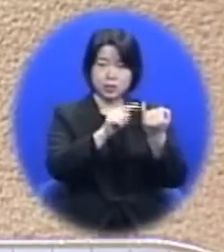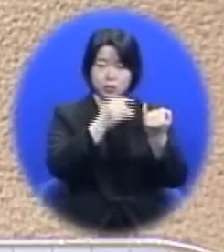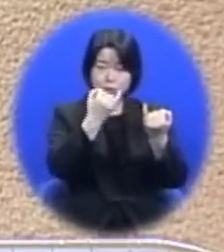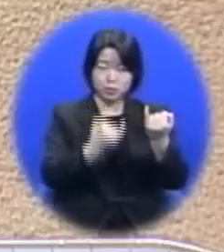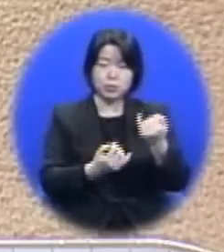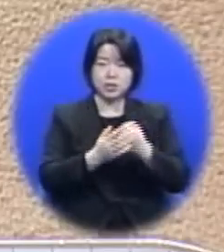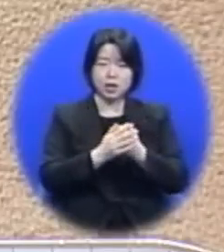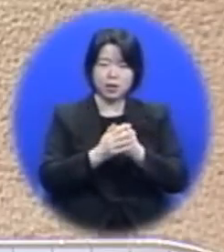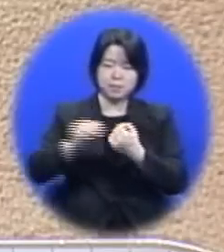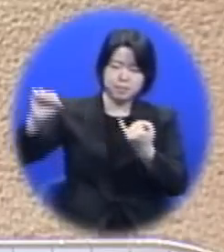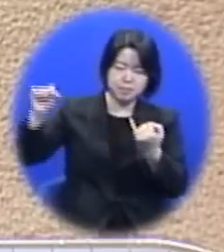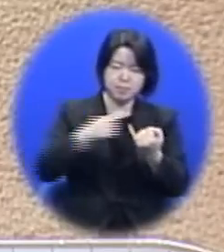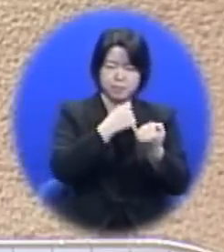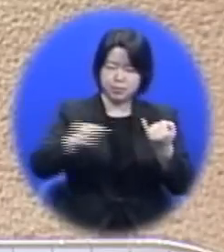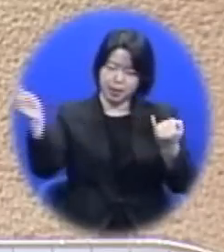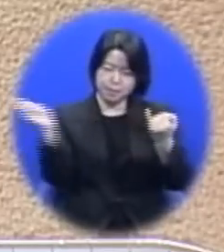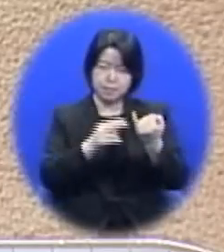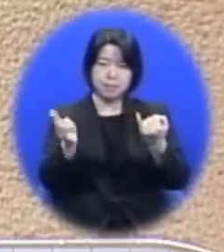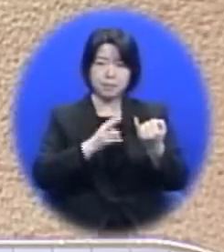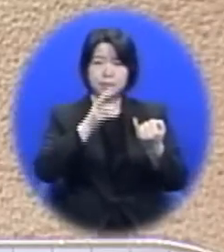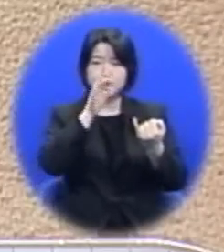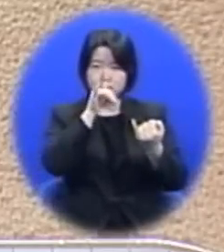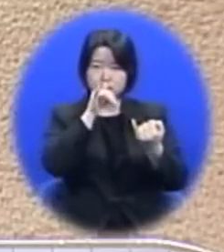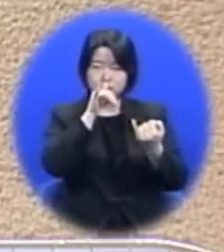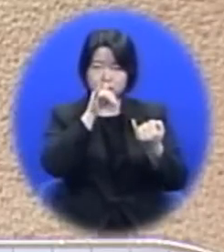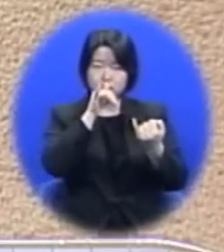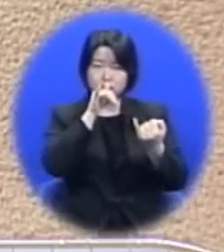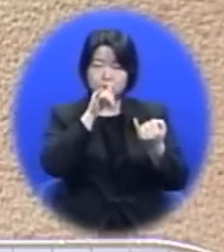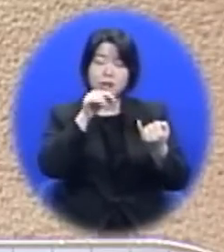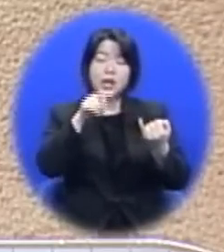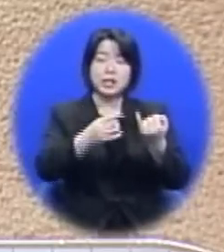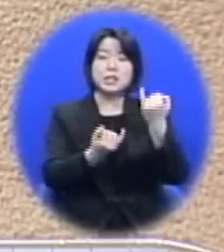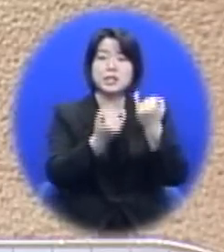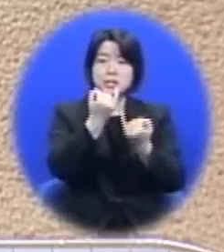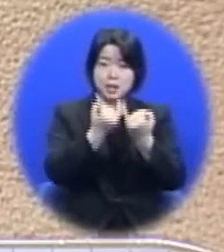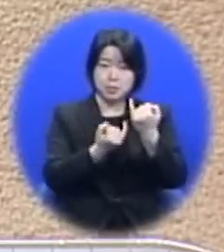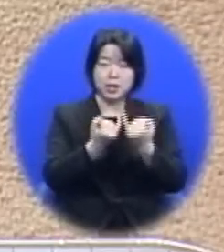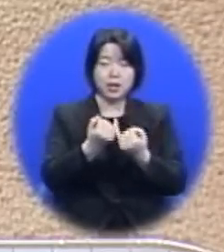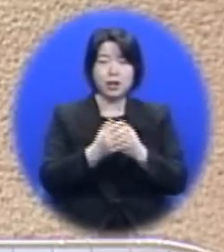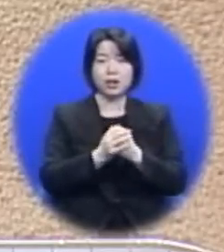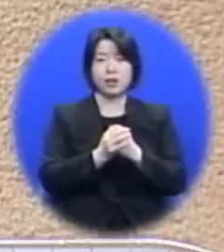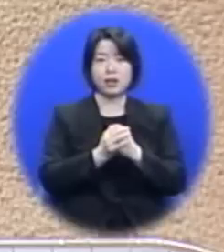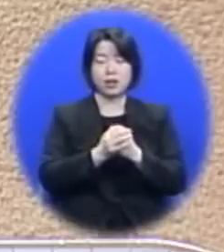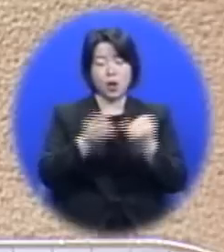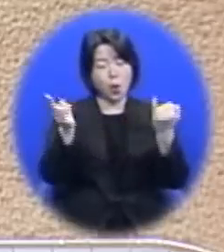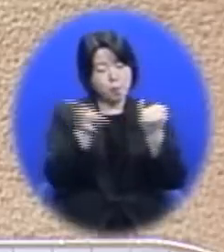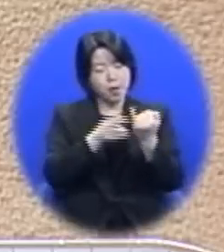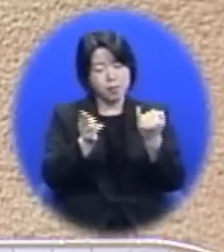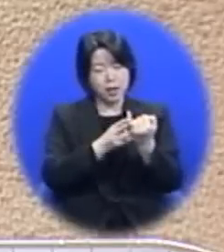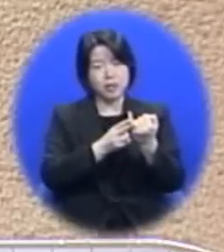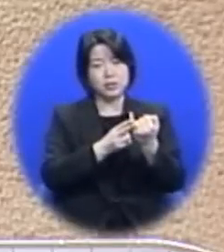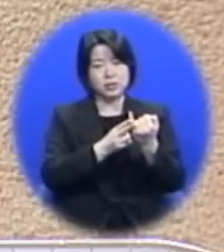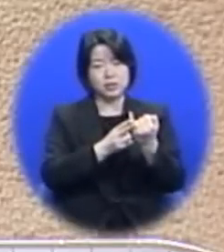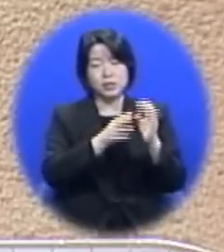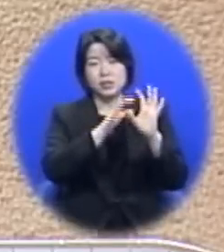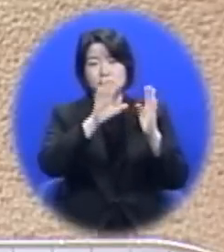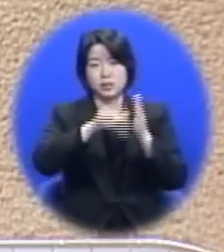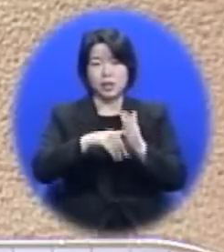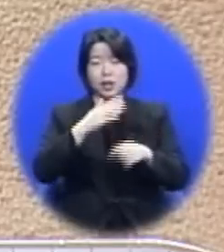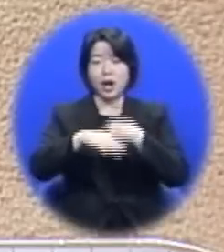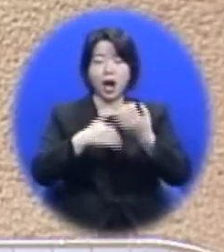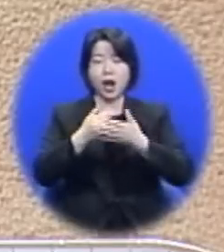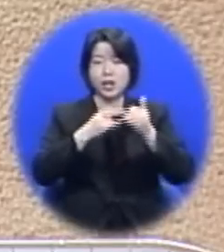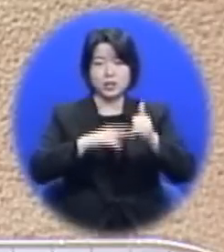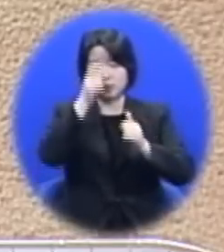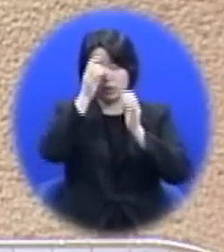모질게 매를 댔습니다. 이 자매가 매를 맞으면서 하나님께 기도했대요. 하나님, 저 어떻게